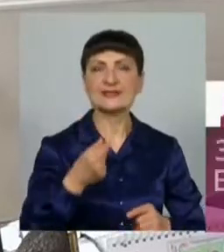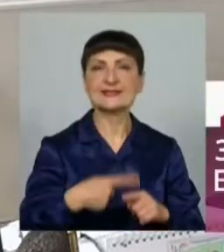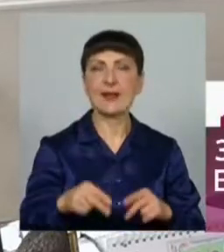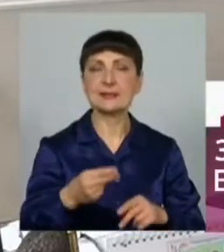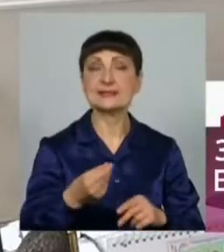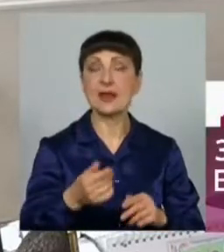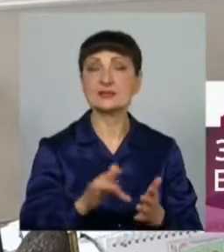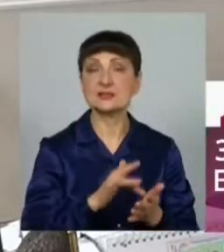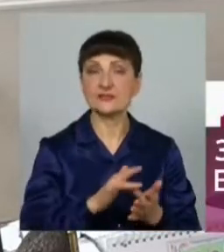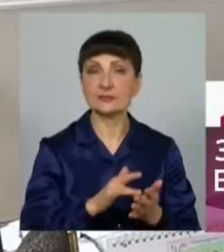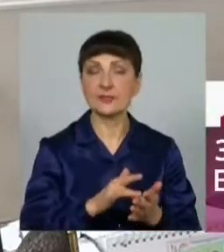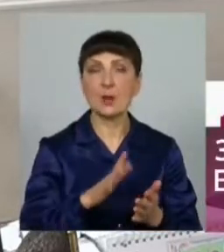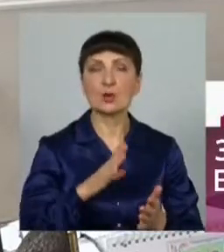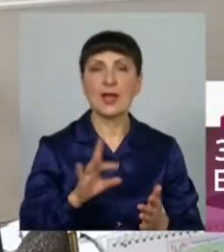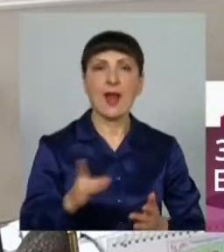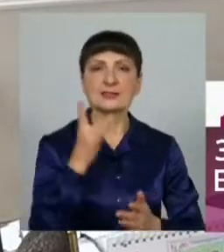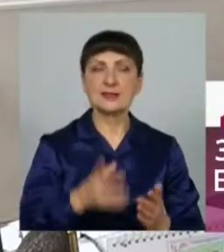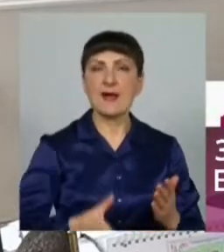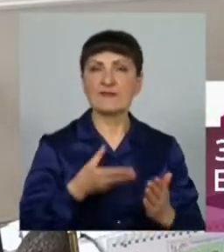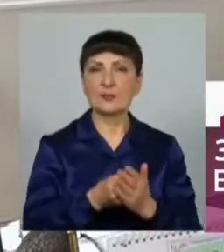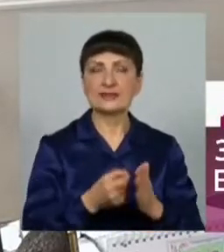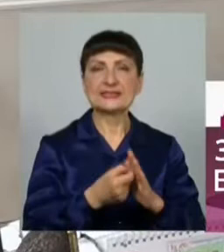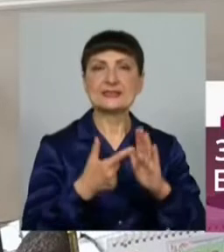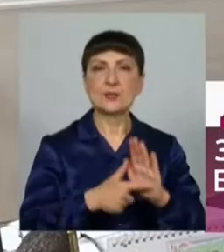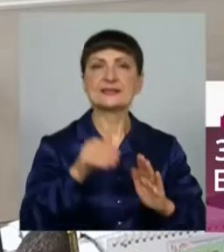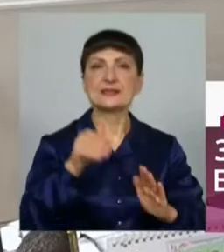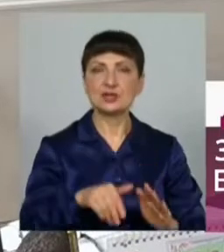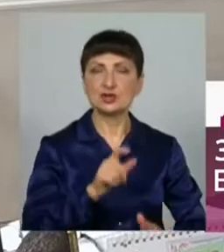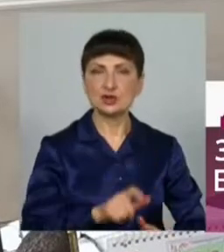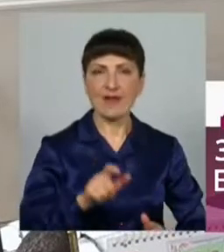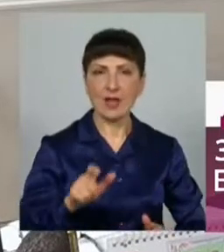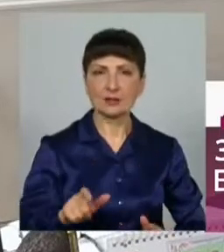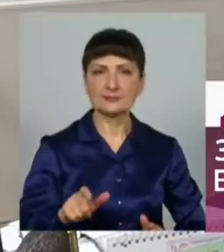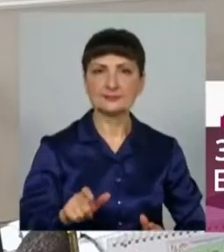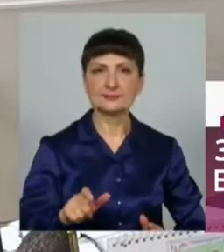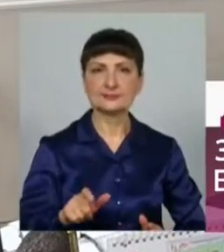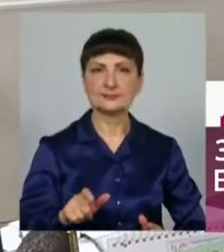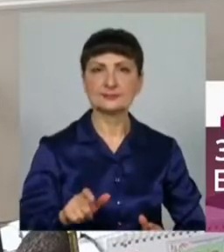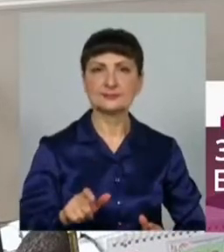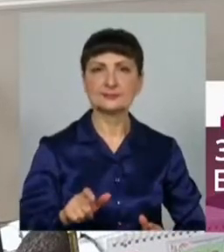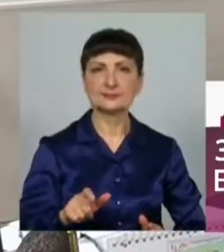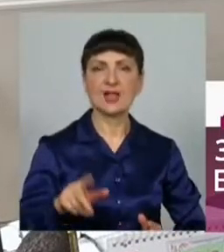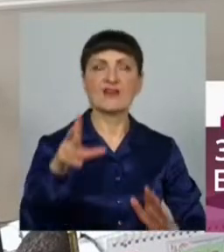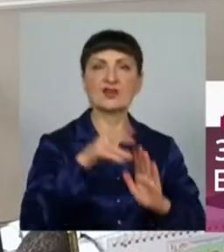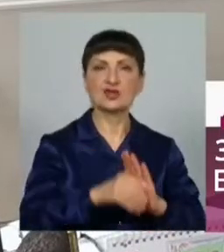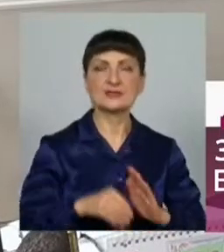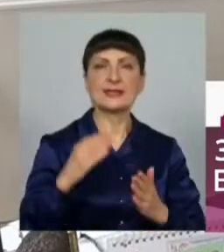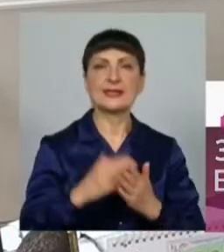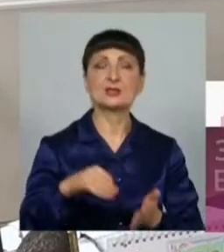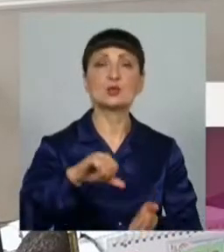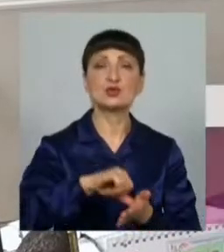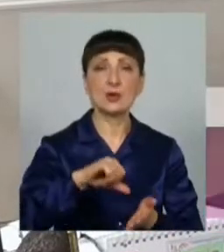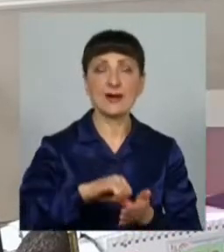будут проведены единовременные выплаты 17 тысячам человек. В их числе есть